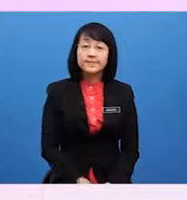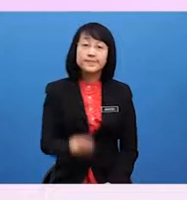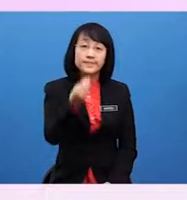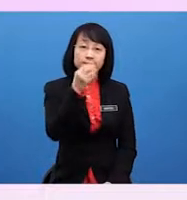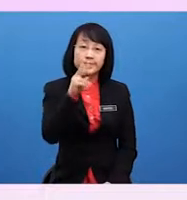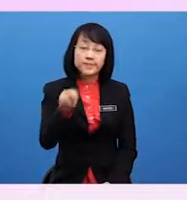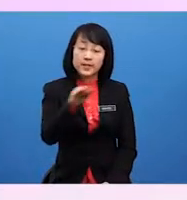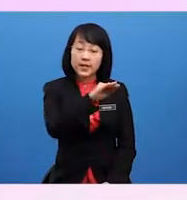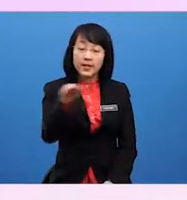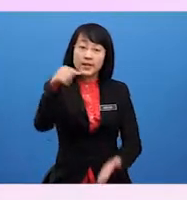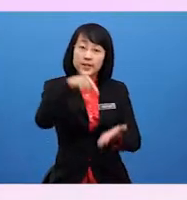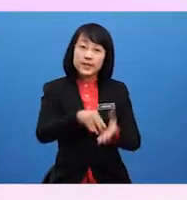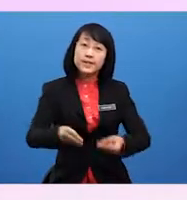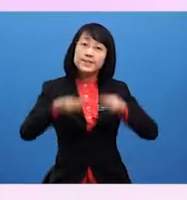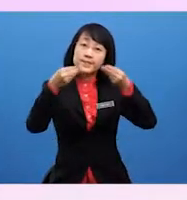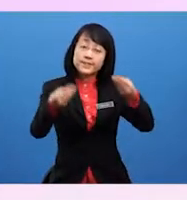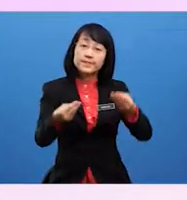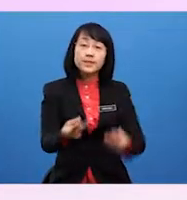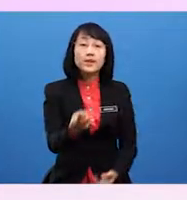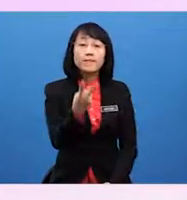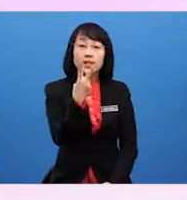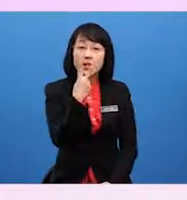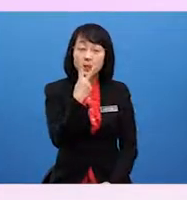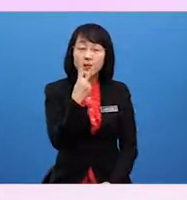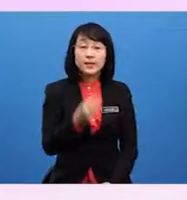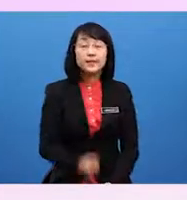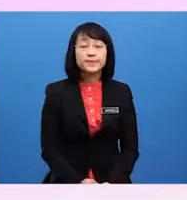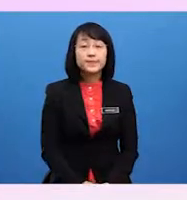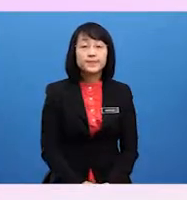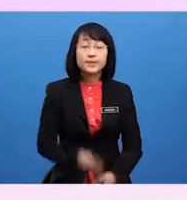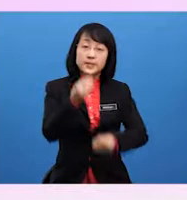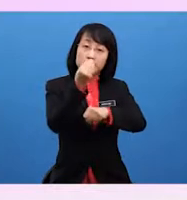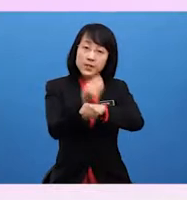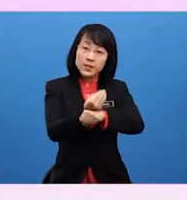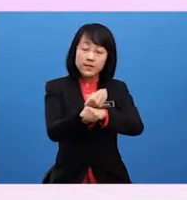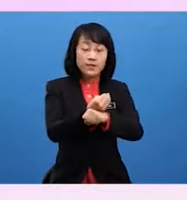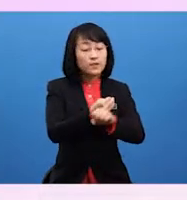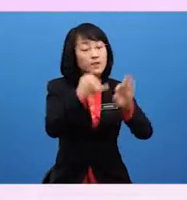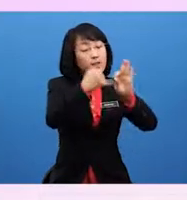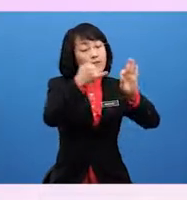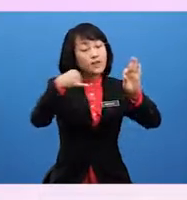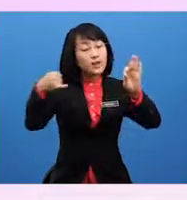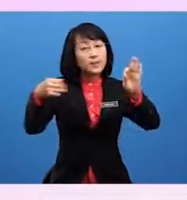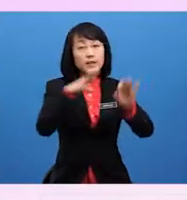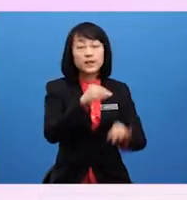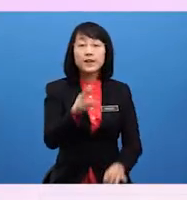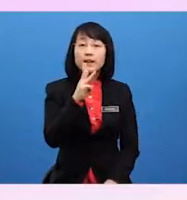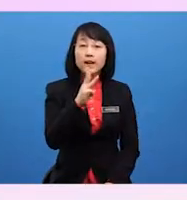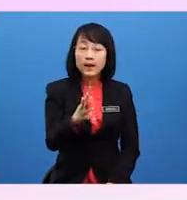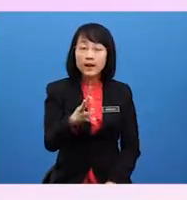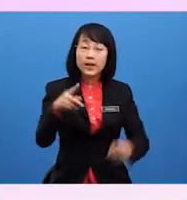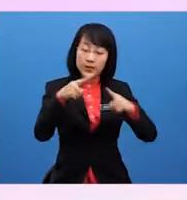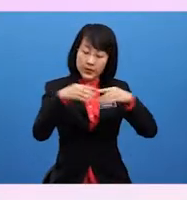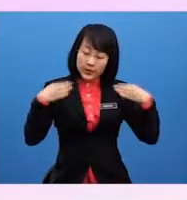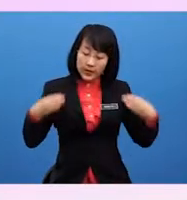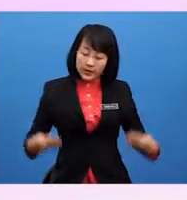pada aras ini memberikan vitamin, mineral, pelawas dan air kepada tubuh